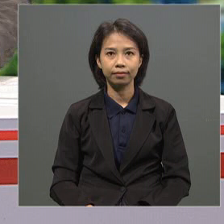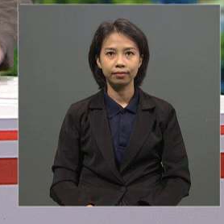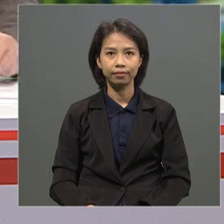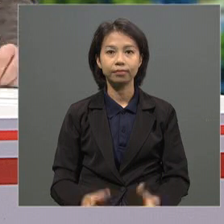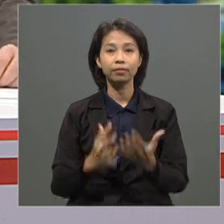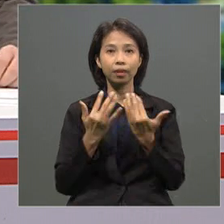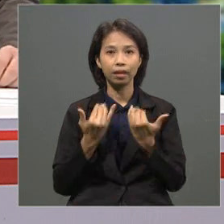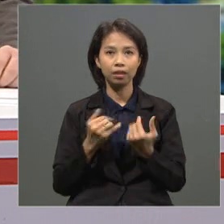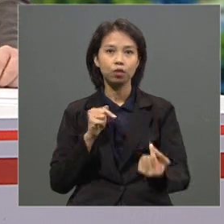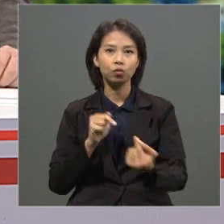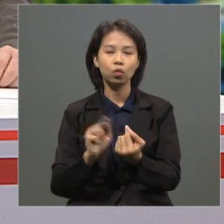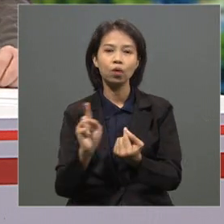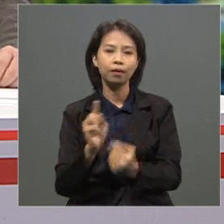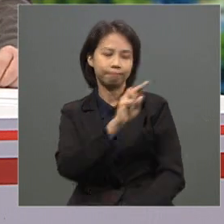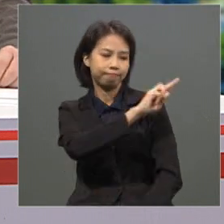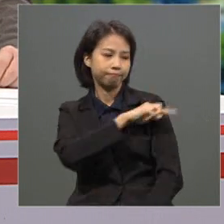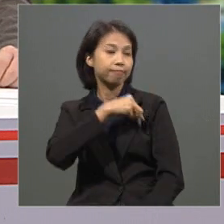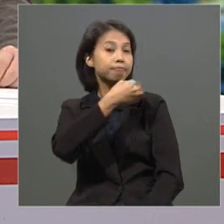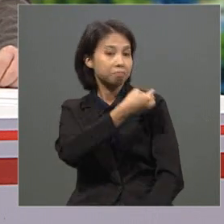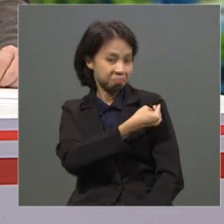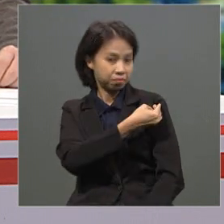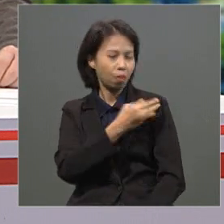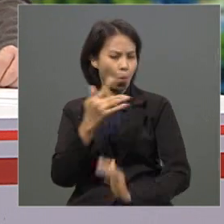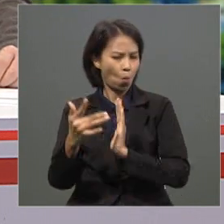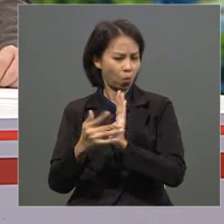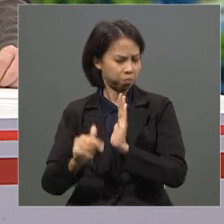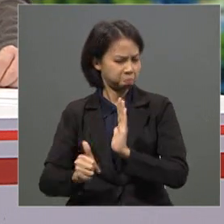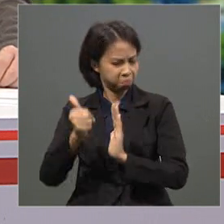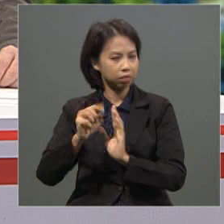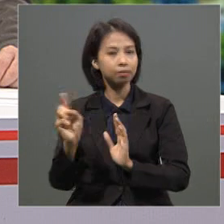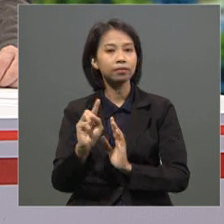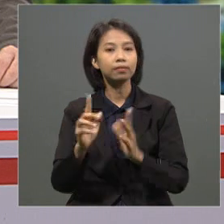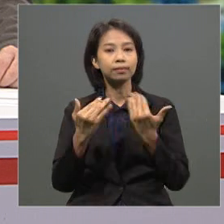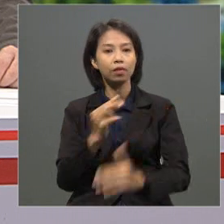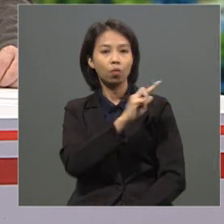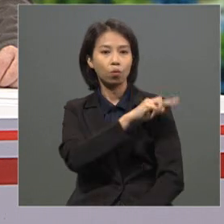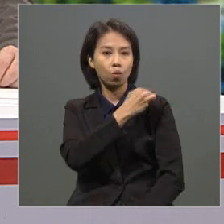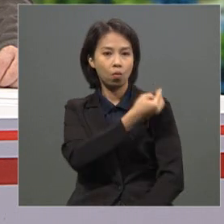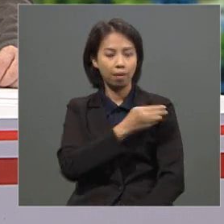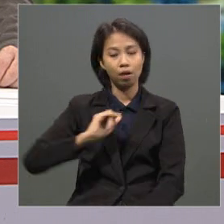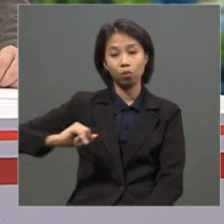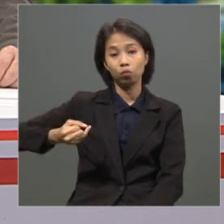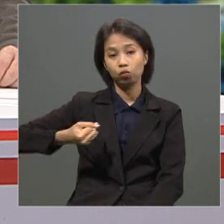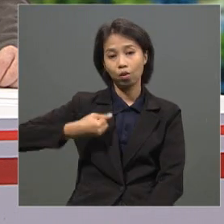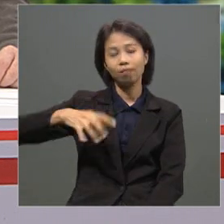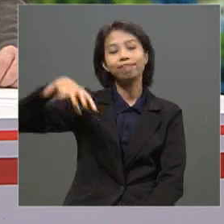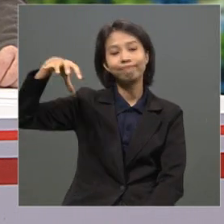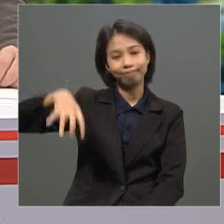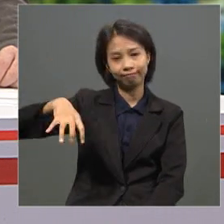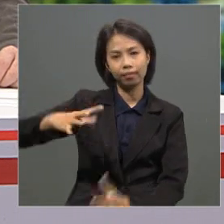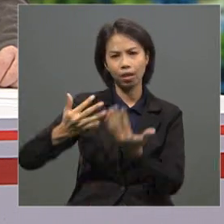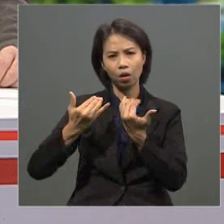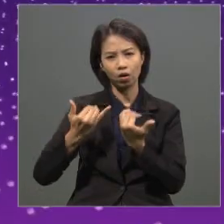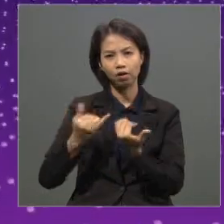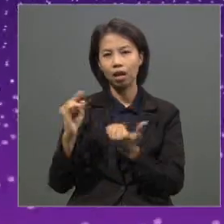มาดูที่ความก้าวหน้าทางการแพทย์ของไทยเราไม่แพ้ใครในโลกนะครับล่าล่าสุดนทางโรงพยาบาลจุฬาภรณ์ราชวิทยาลัยจุฬาภรณ์เขา